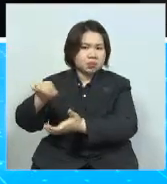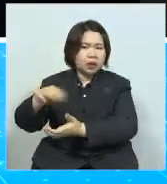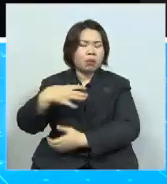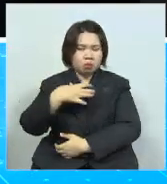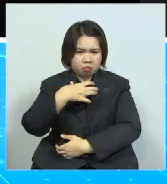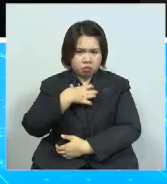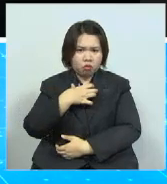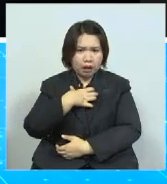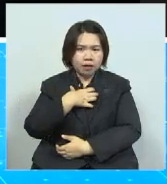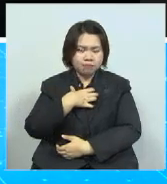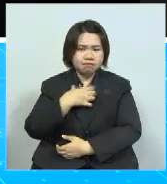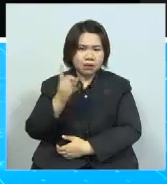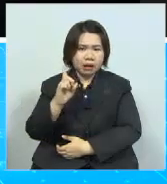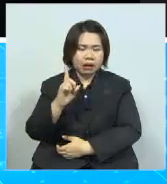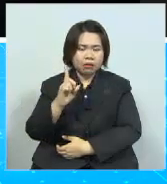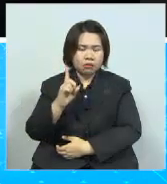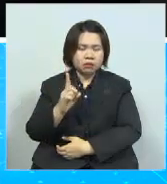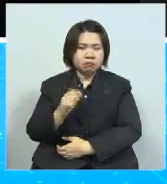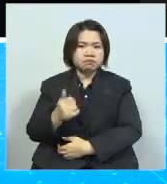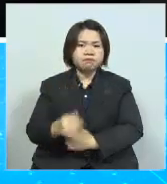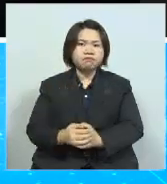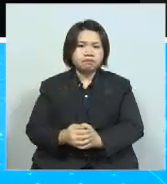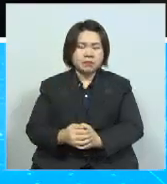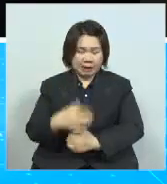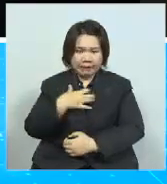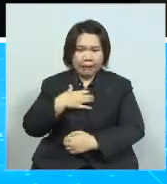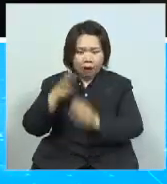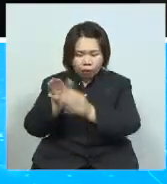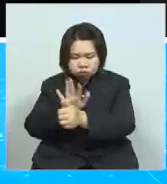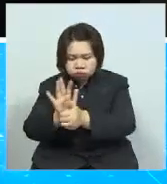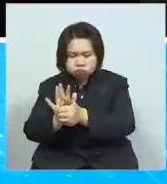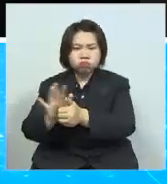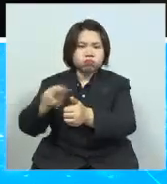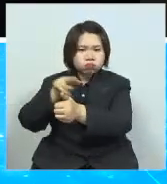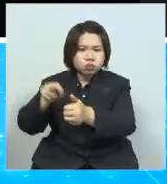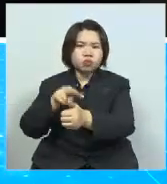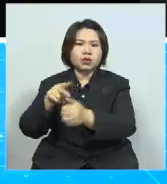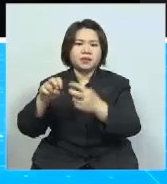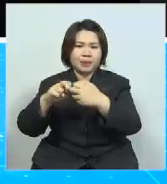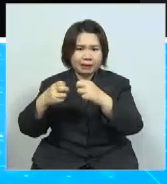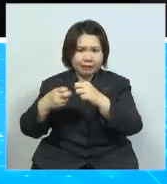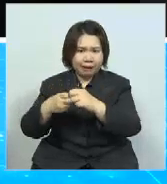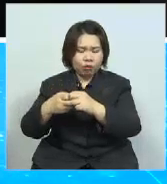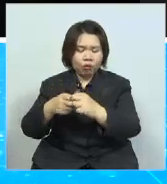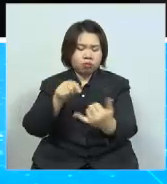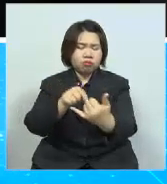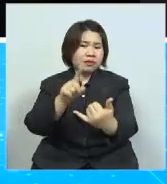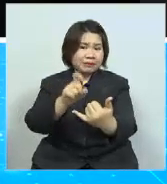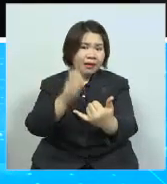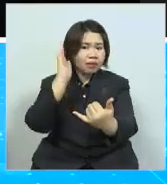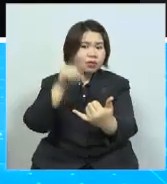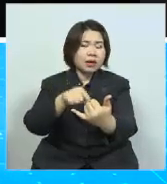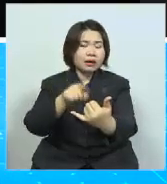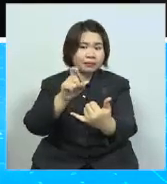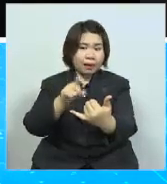การการมาช่วยกันดูแลปัญหาที่เกิดขึ้นกับสามีคือคุณลูกนะเพ